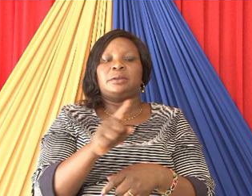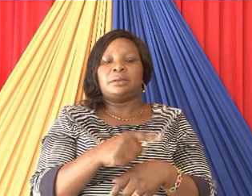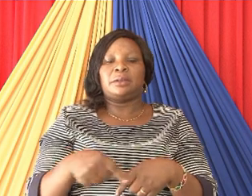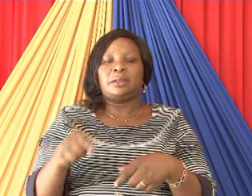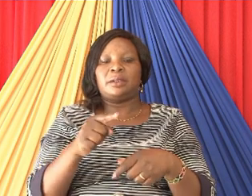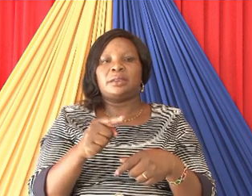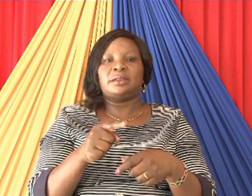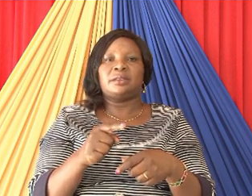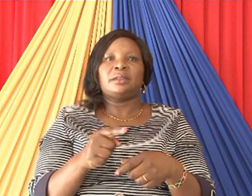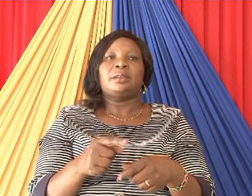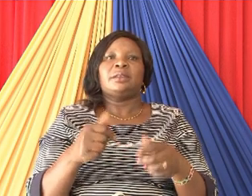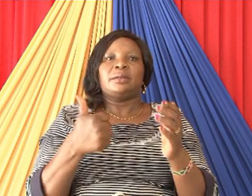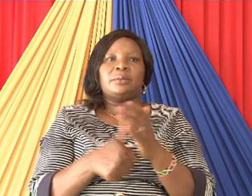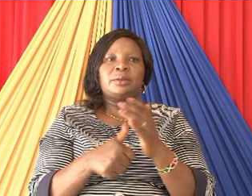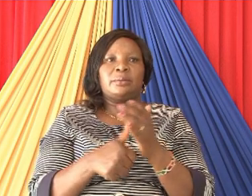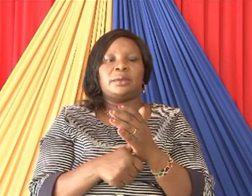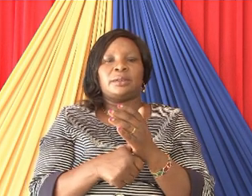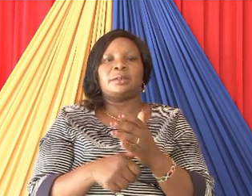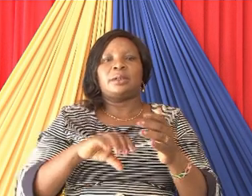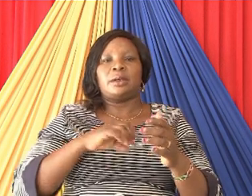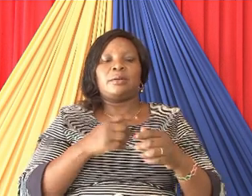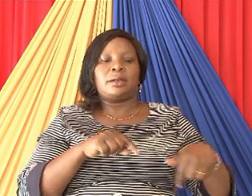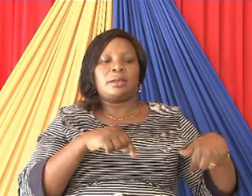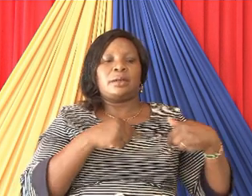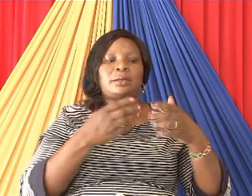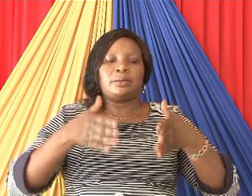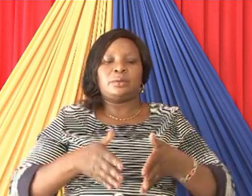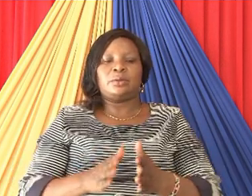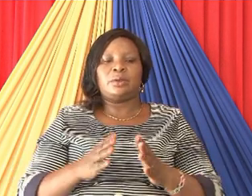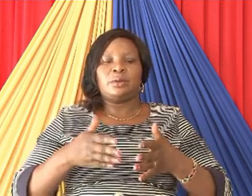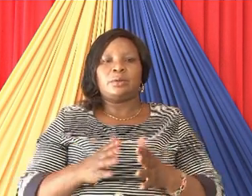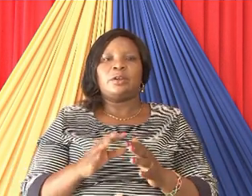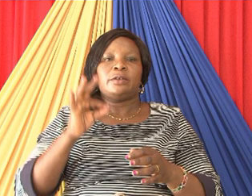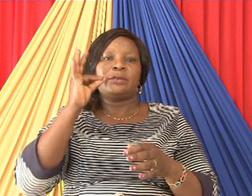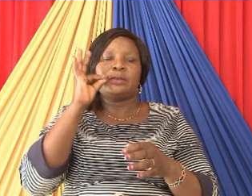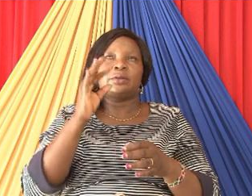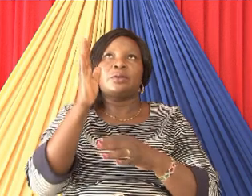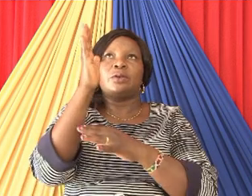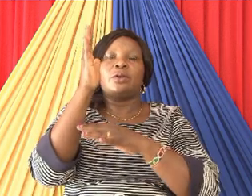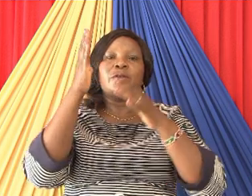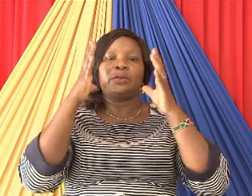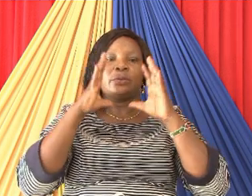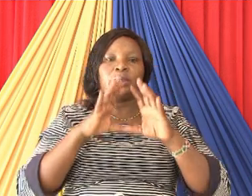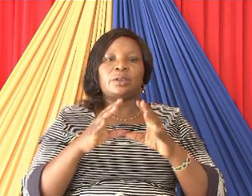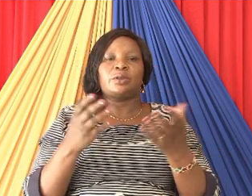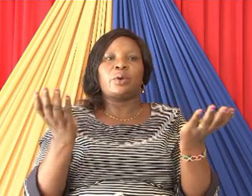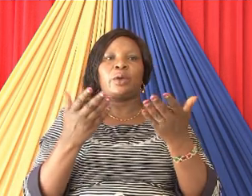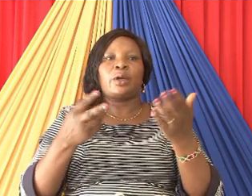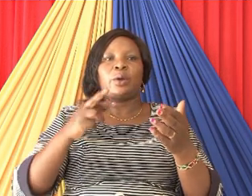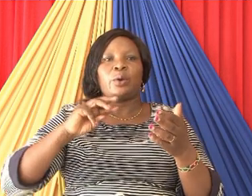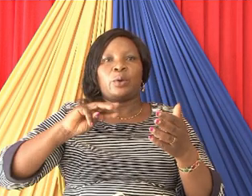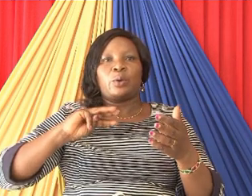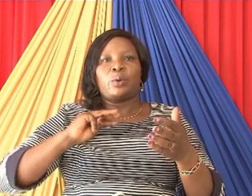circumstances, mioyo yetu na izae mazao. Mungu na tubariki popote tulipo